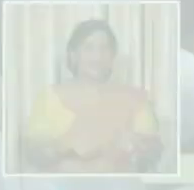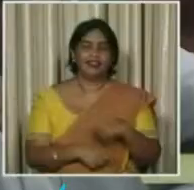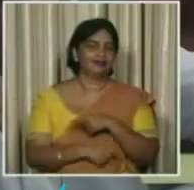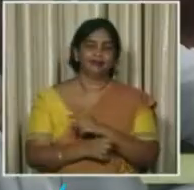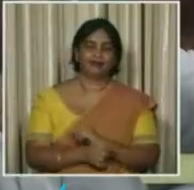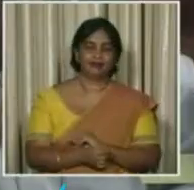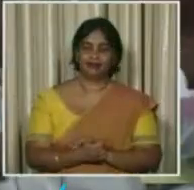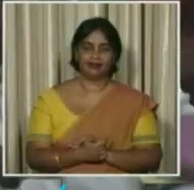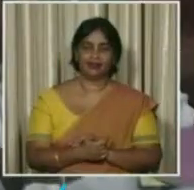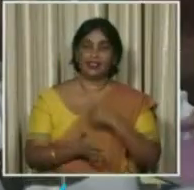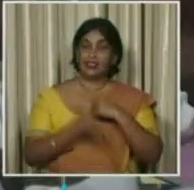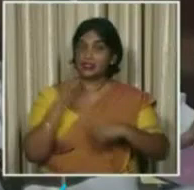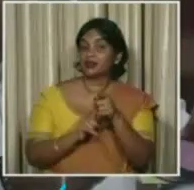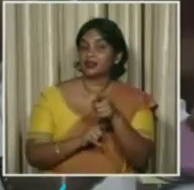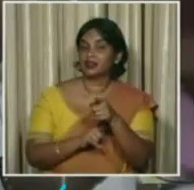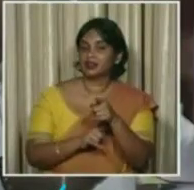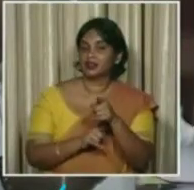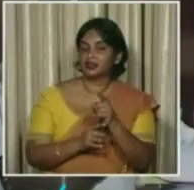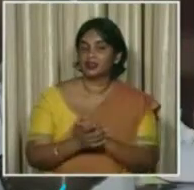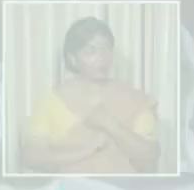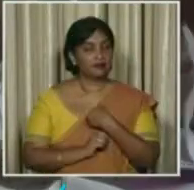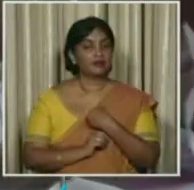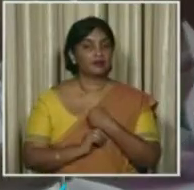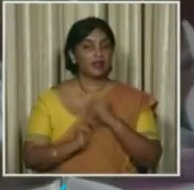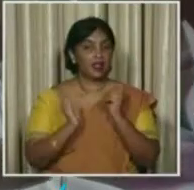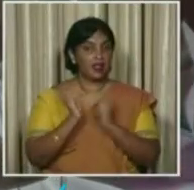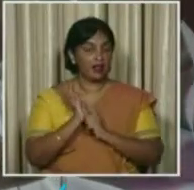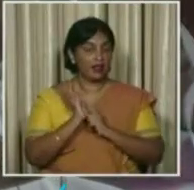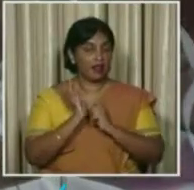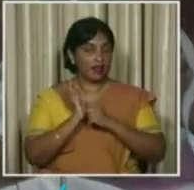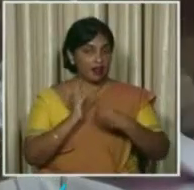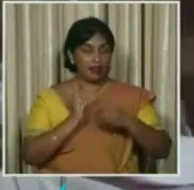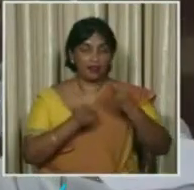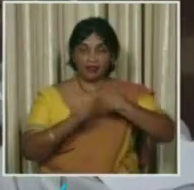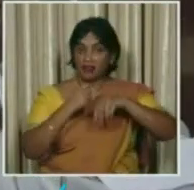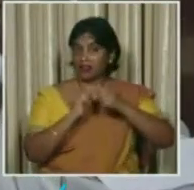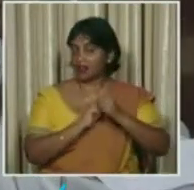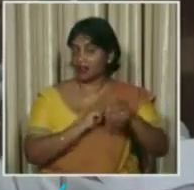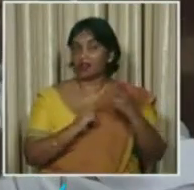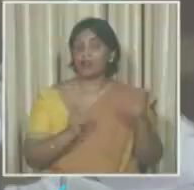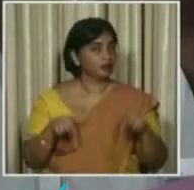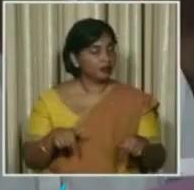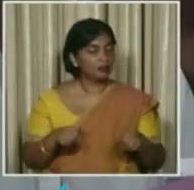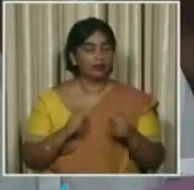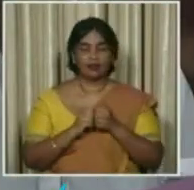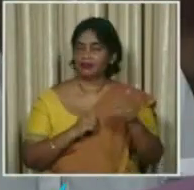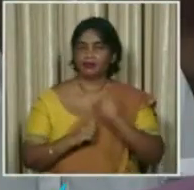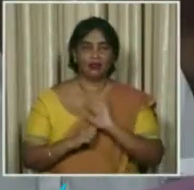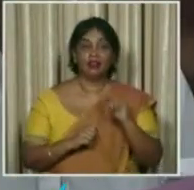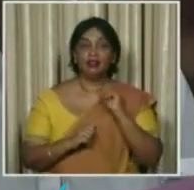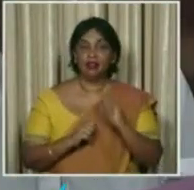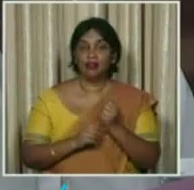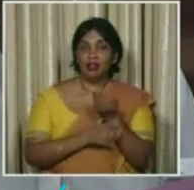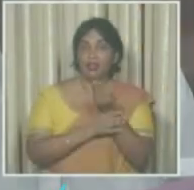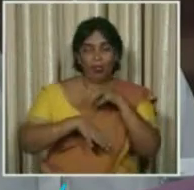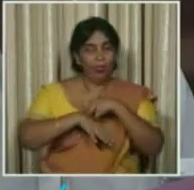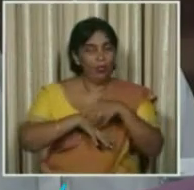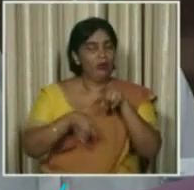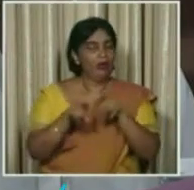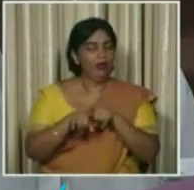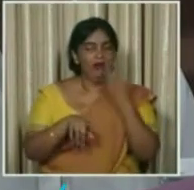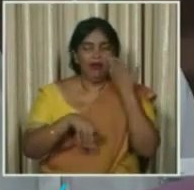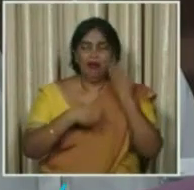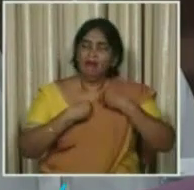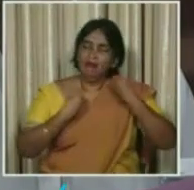කරන්නේ නැහැ. ඡන්දී වෙනකම් මේක කරන්නේ නැහැ. මොකද දන්නවද? ප්‍රතිව්‍යුහගත කිරීමේ නැති වුණාම ණය ගෙවන්න ඕනේ නැහැ. මොකද මේක අර හිඟන්නක තුවාලය වගේ